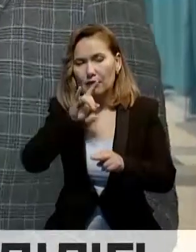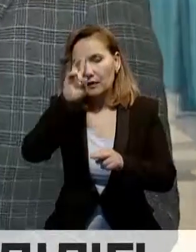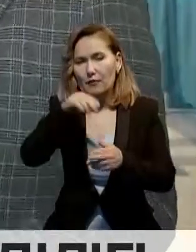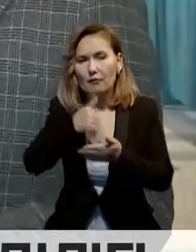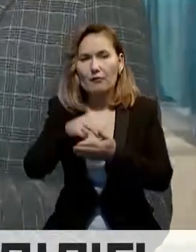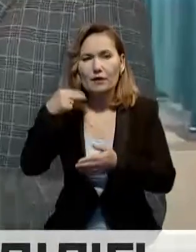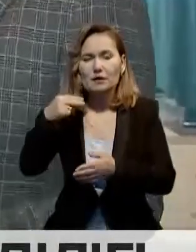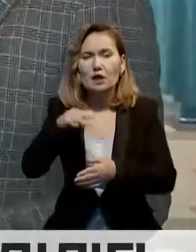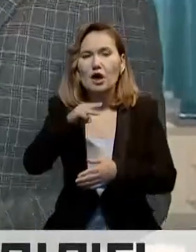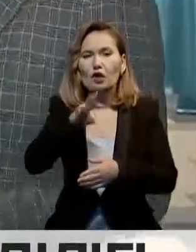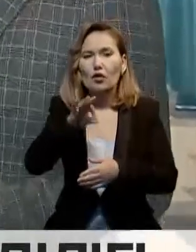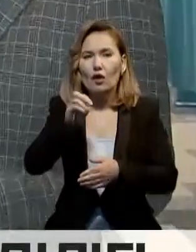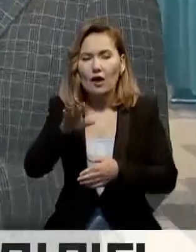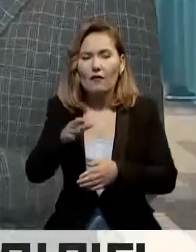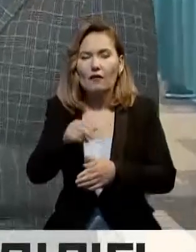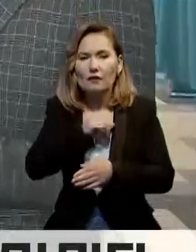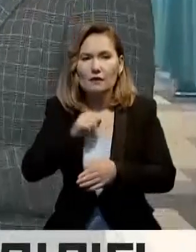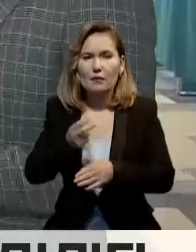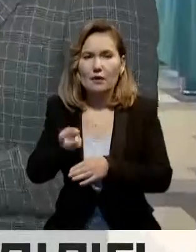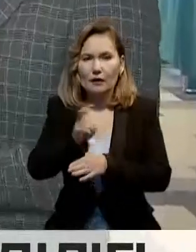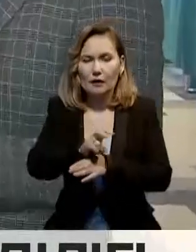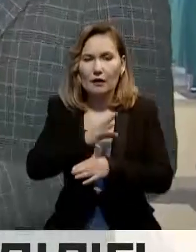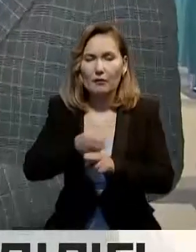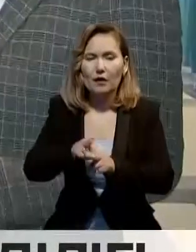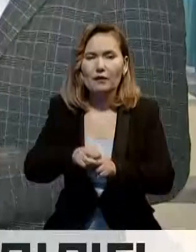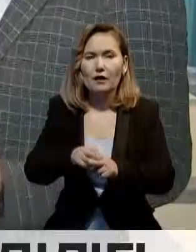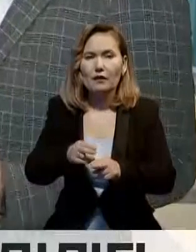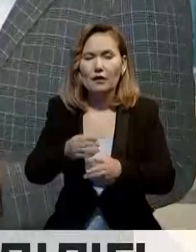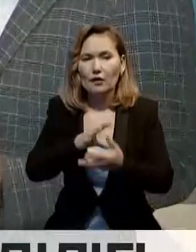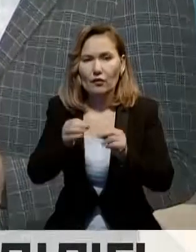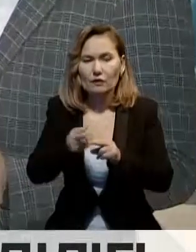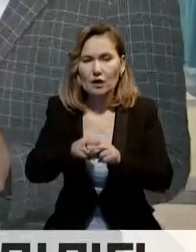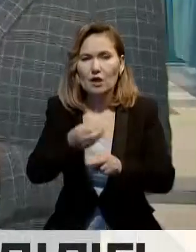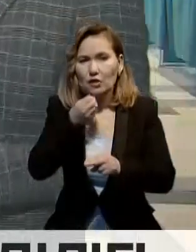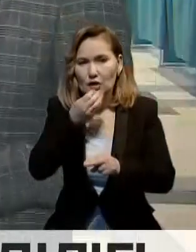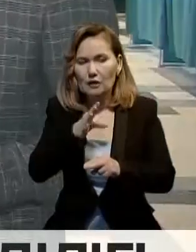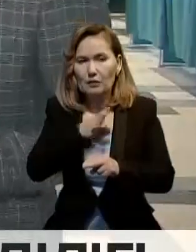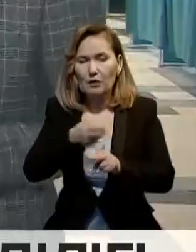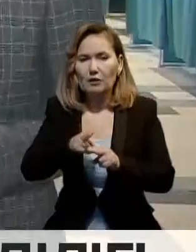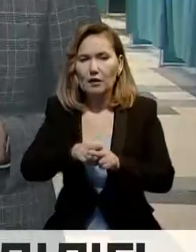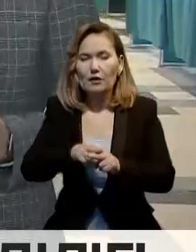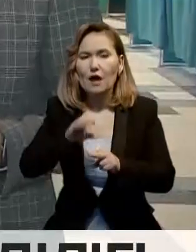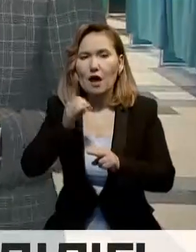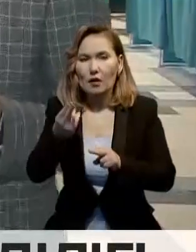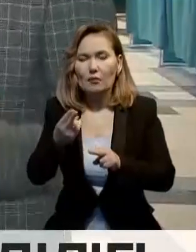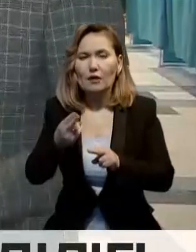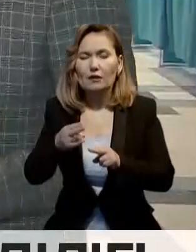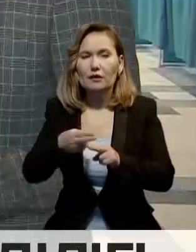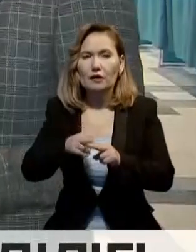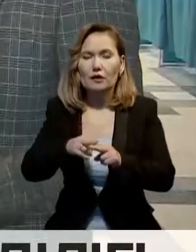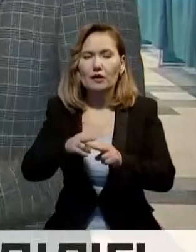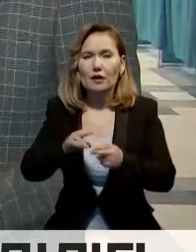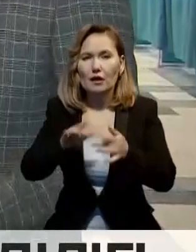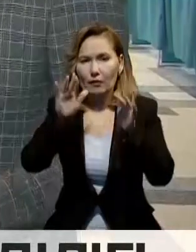болатын. Осы кездегі осындағы бір аура дейміз ба, қалай болды? Мен байқадым әлеуметтік желілерден бір бала